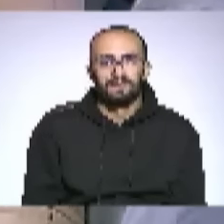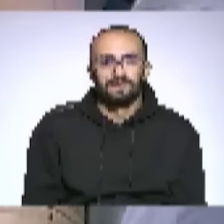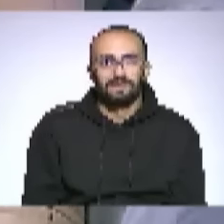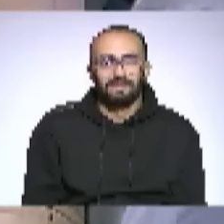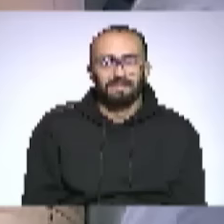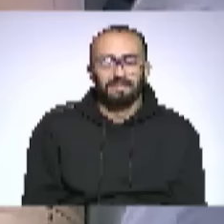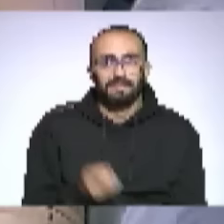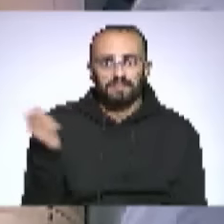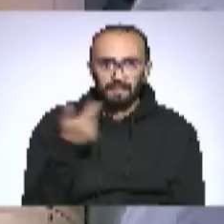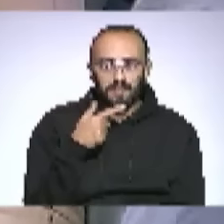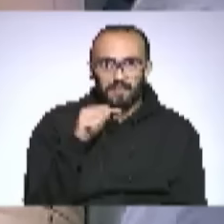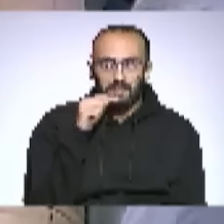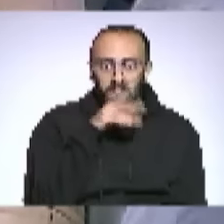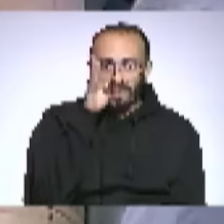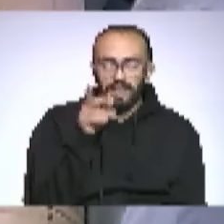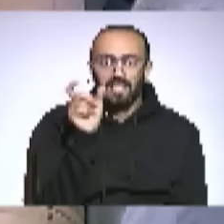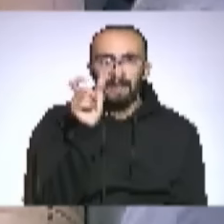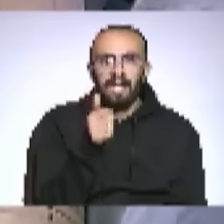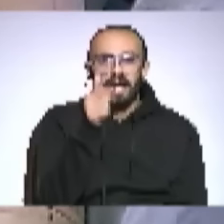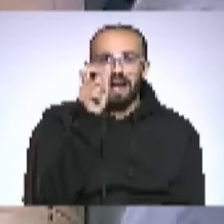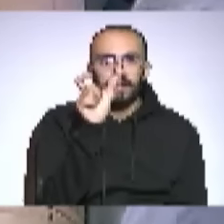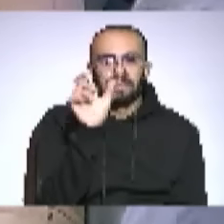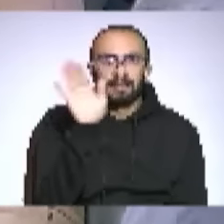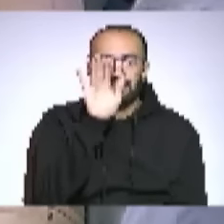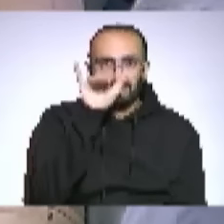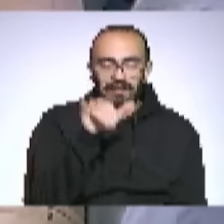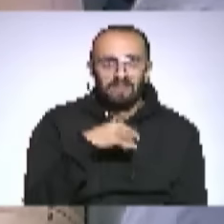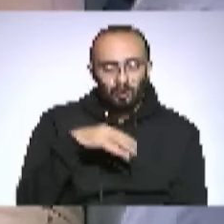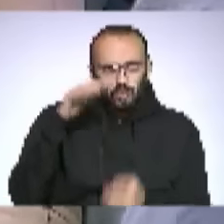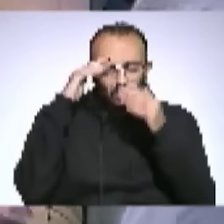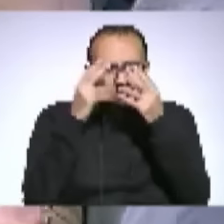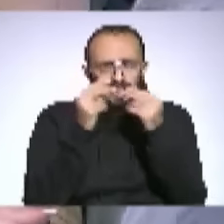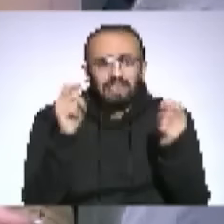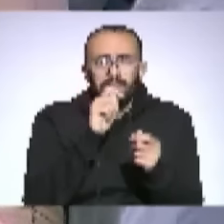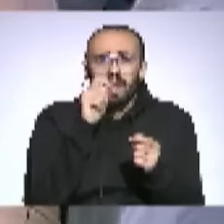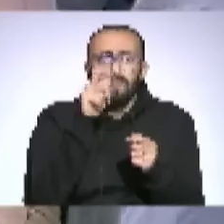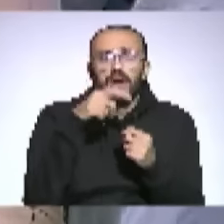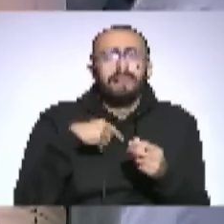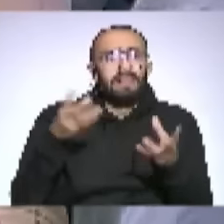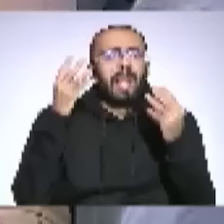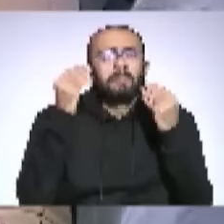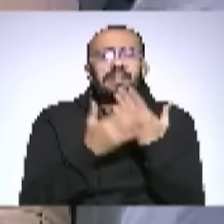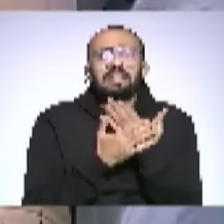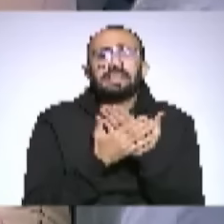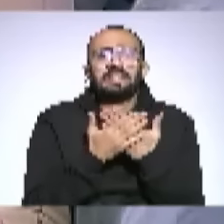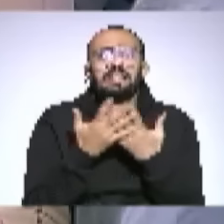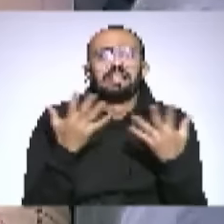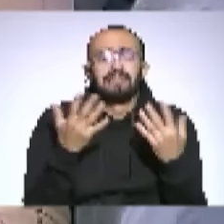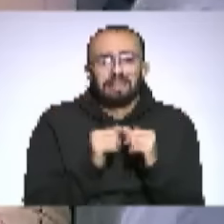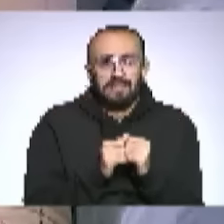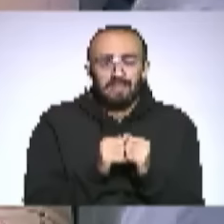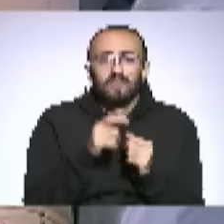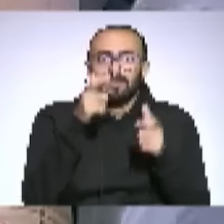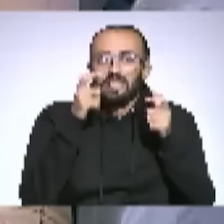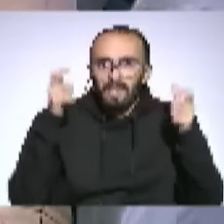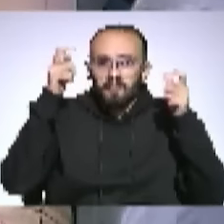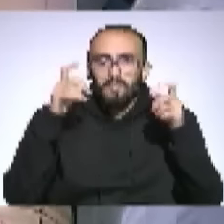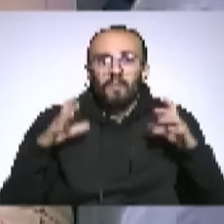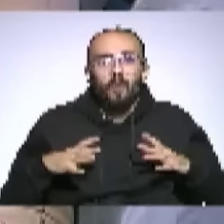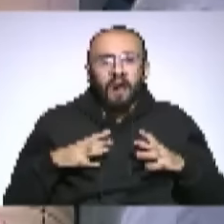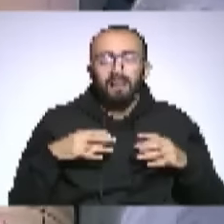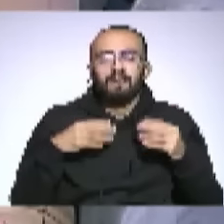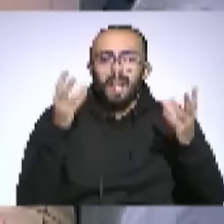ا من نانسي بتقول انا بشكركم جدا على البرنامج اللي اعلمنا منه كتير وسيدنا الغالي الامبا بولا اللي دايما كلامه